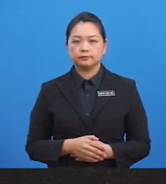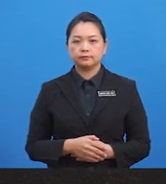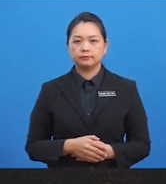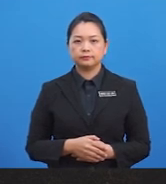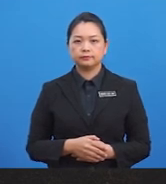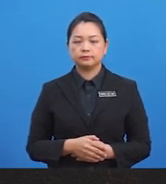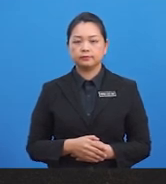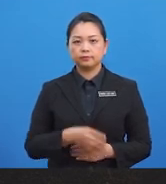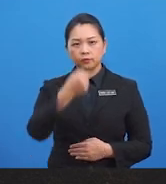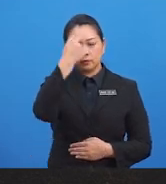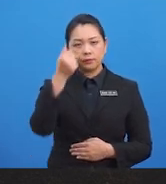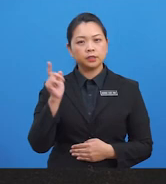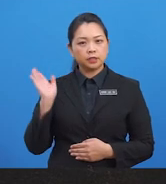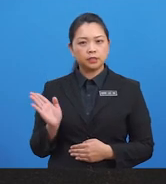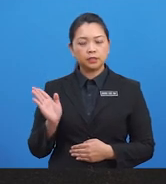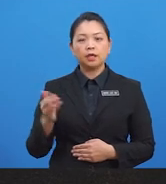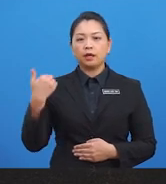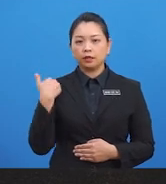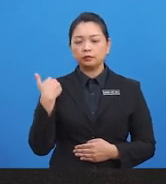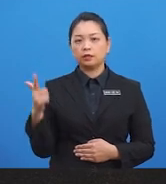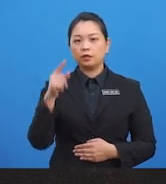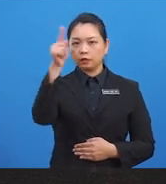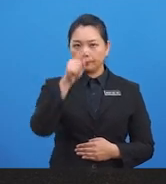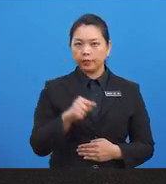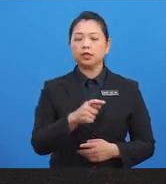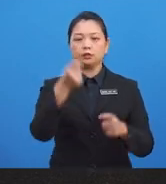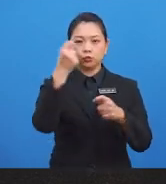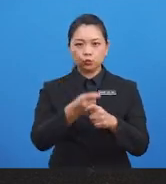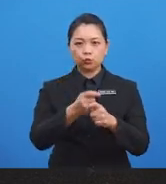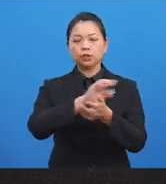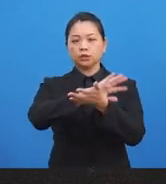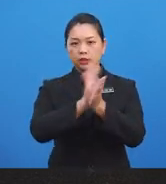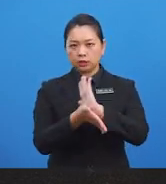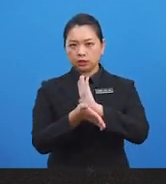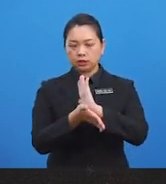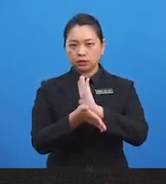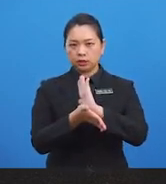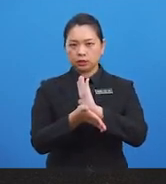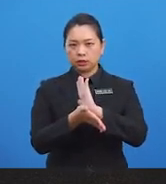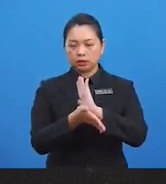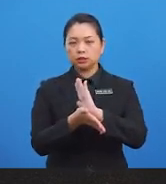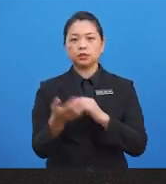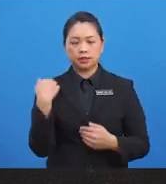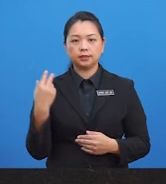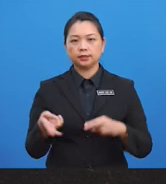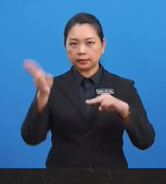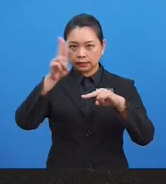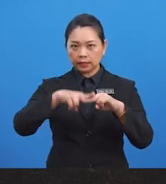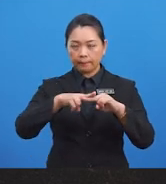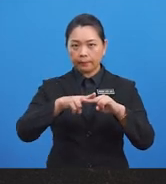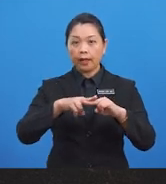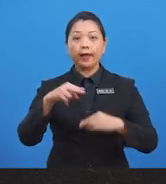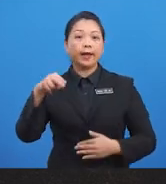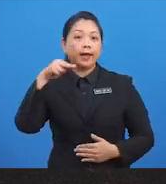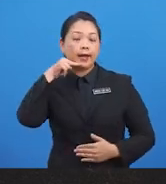Oleh kerana ini adalah kamiran tentu, maka kita tambahkan had dari